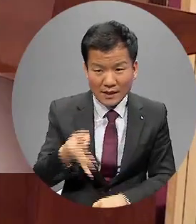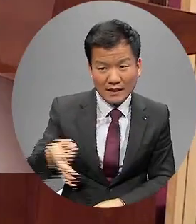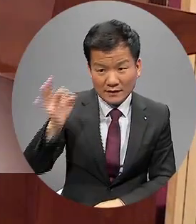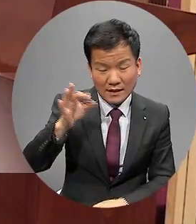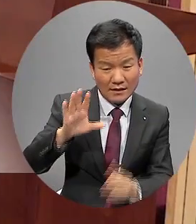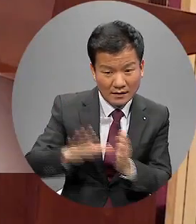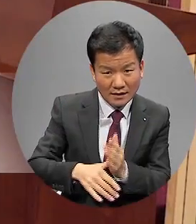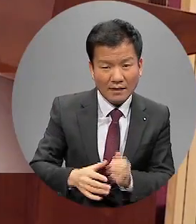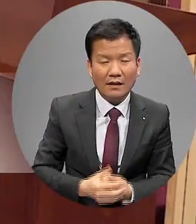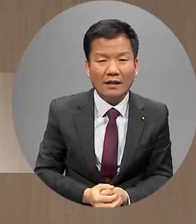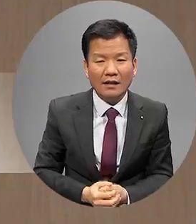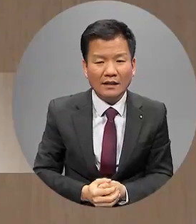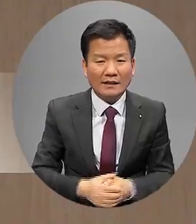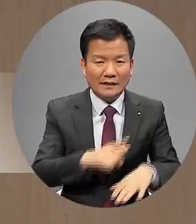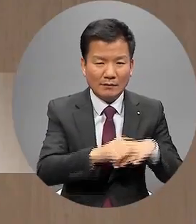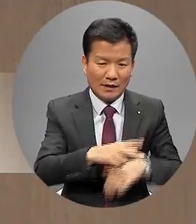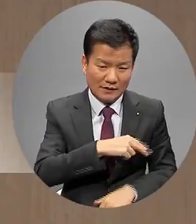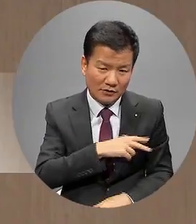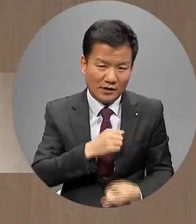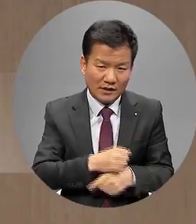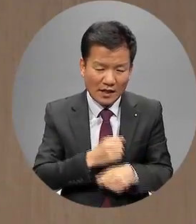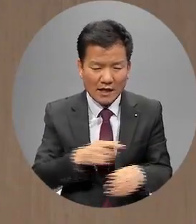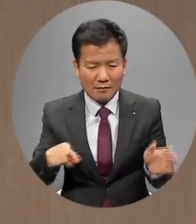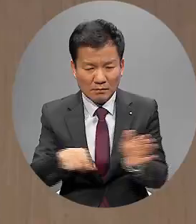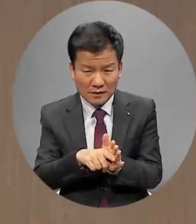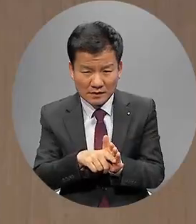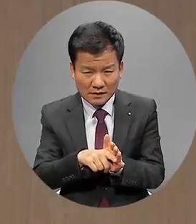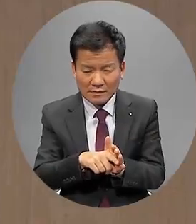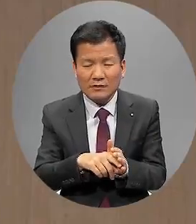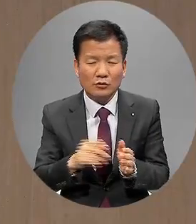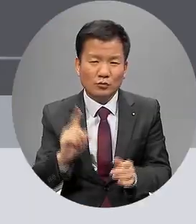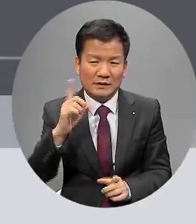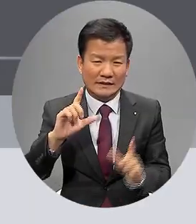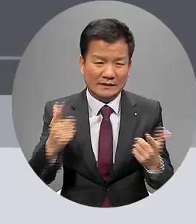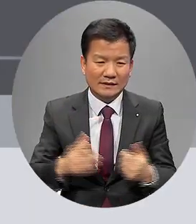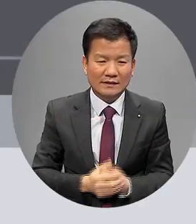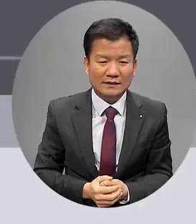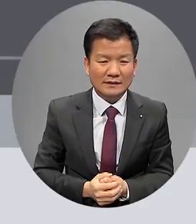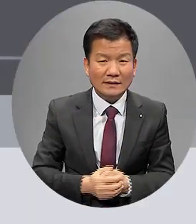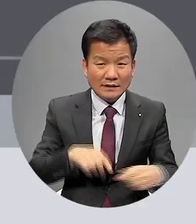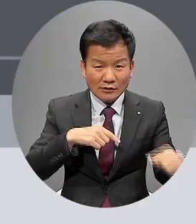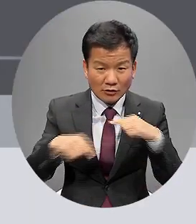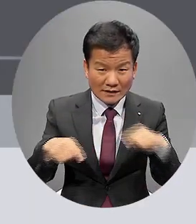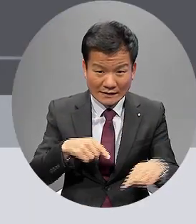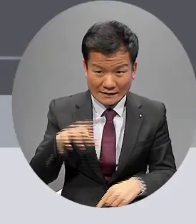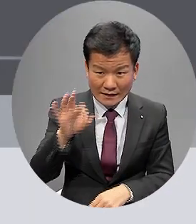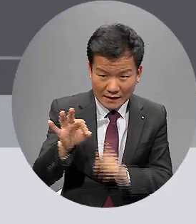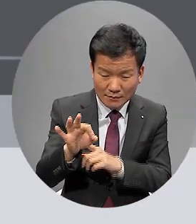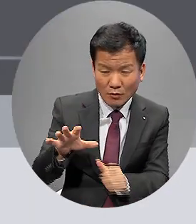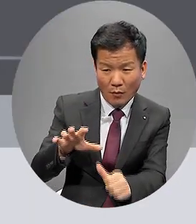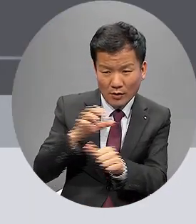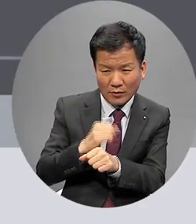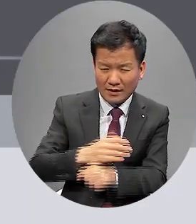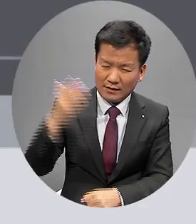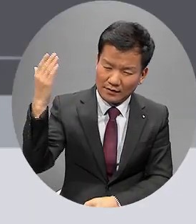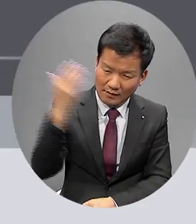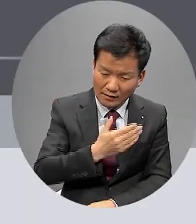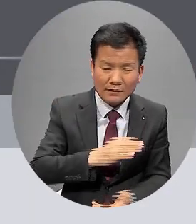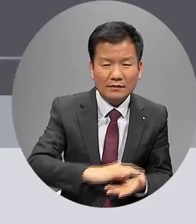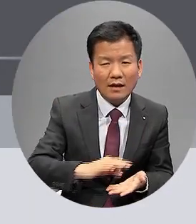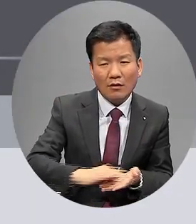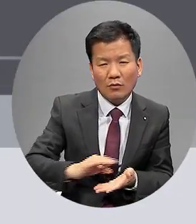과정에서 보여지듯 지방 의원에 대한 신뢰는 높지 않습니다 정치자금의 활용이 투명하게 이루어져야